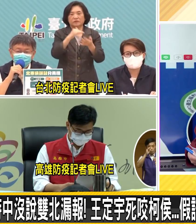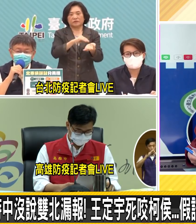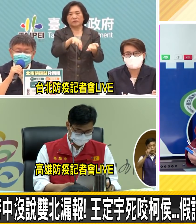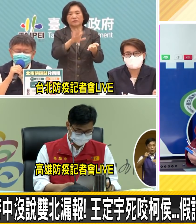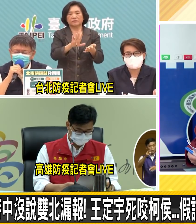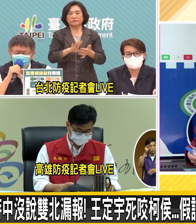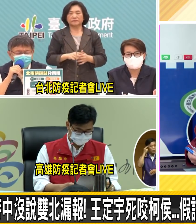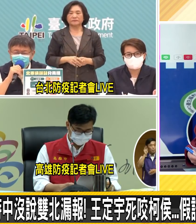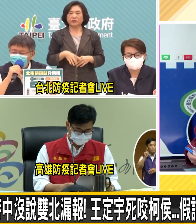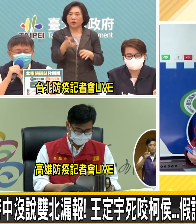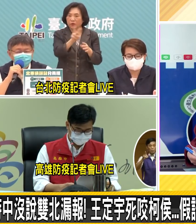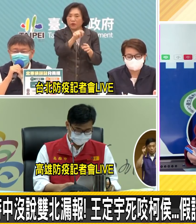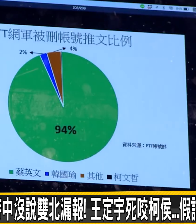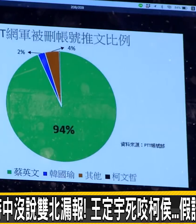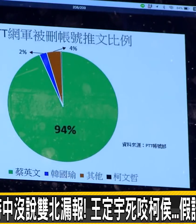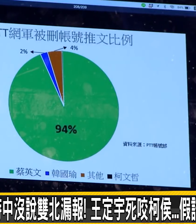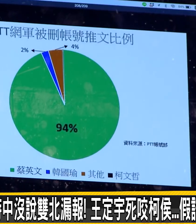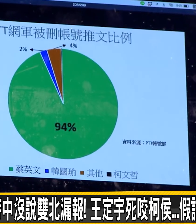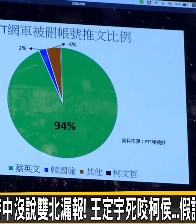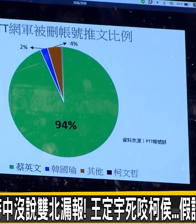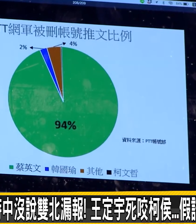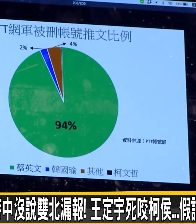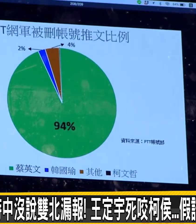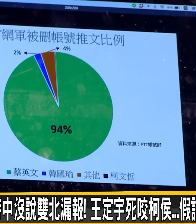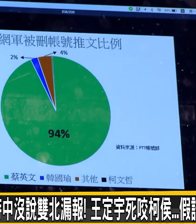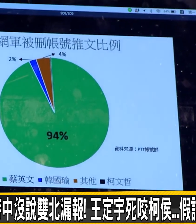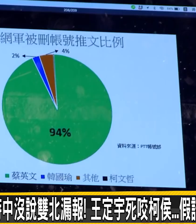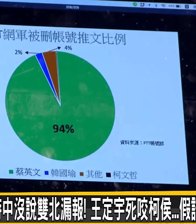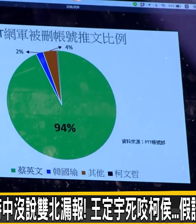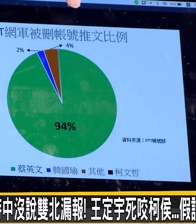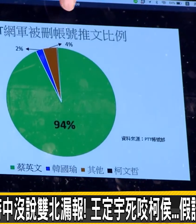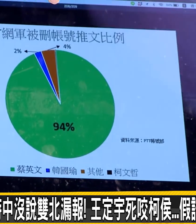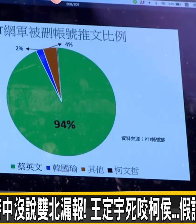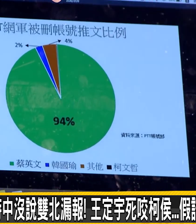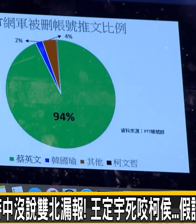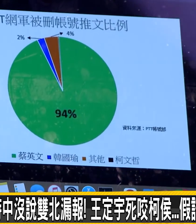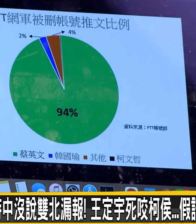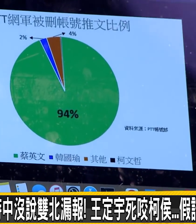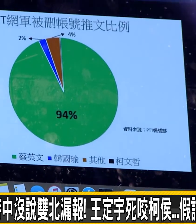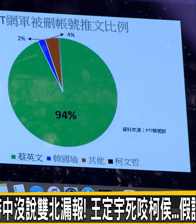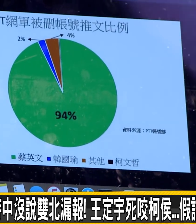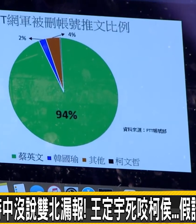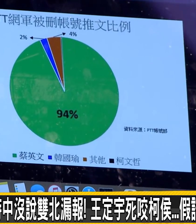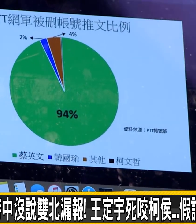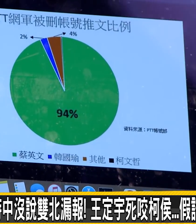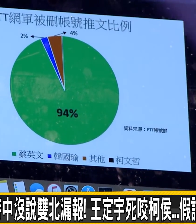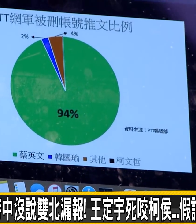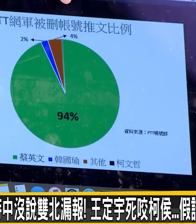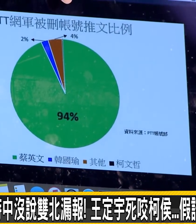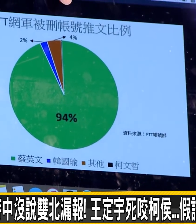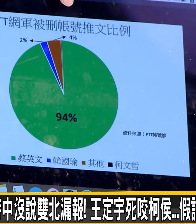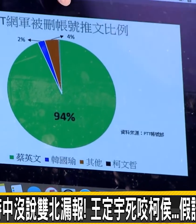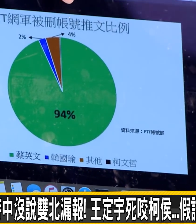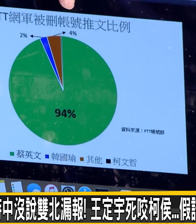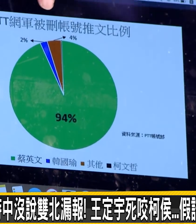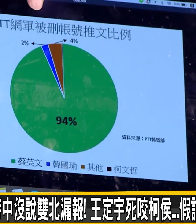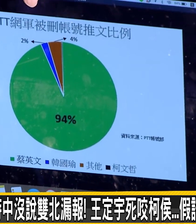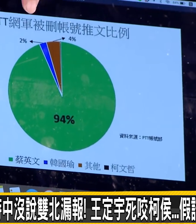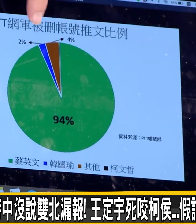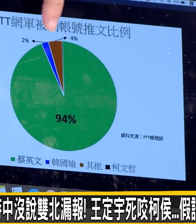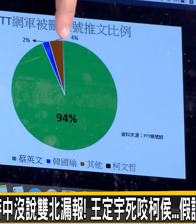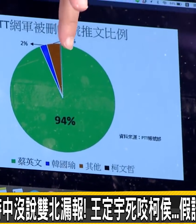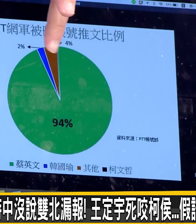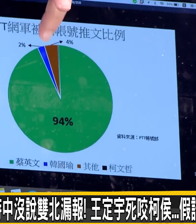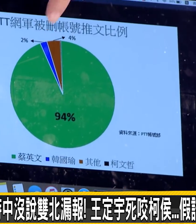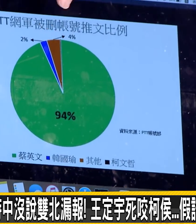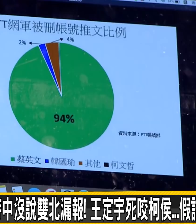看一下，最近 PTT 网军呢，他的这个被删账号的这个比例，大家可以看到94%是什么？是蔡英文这边的